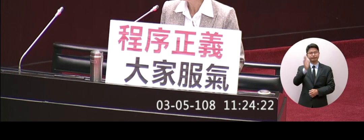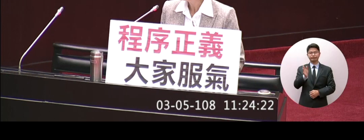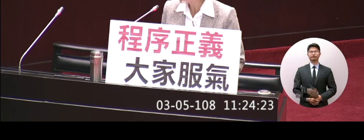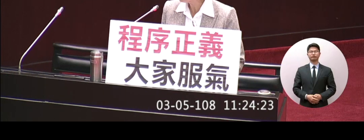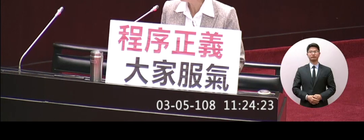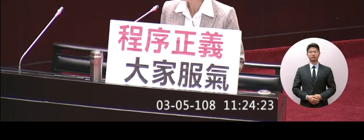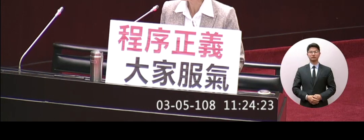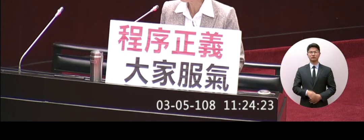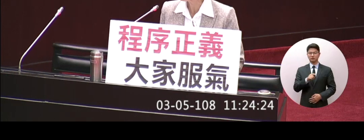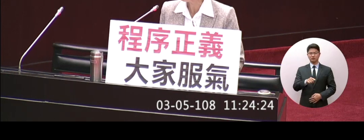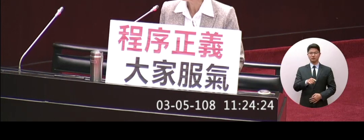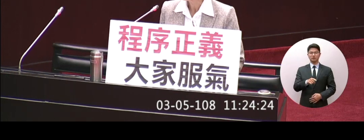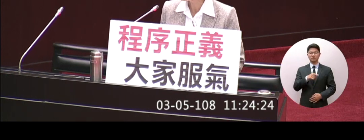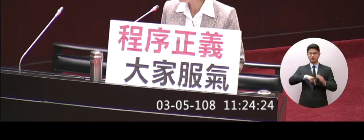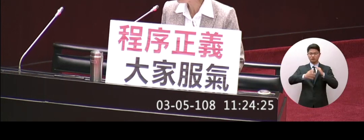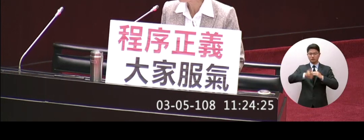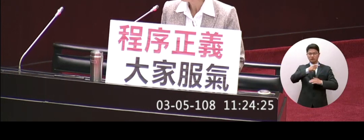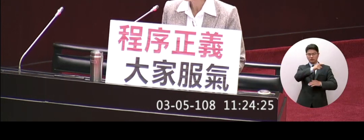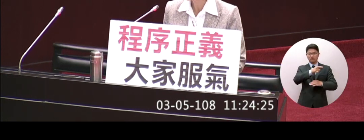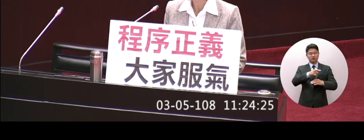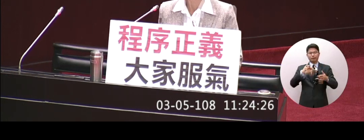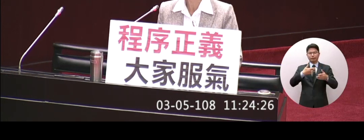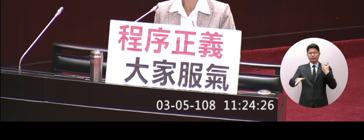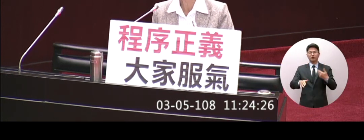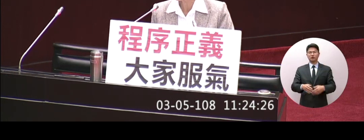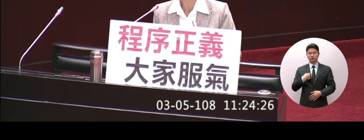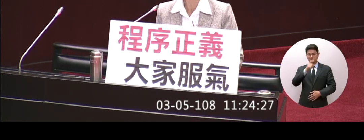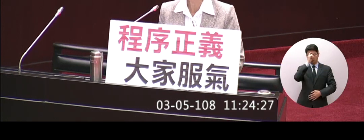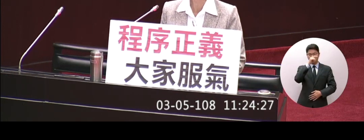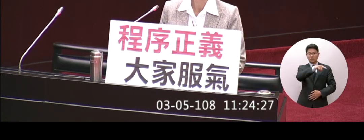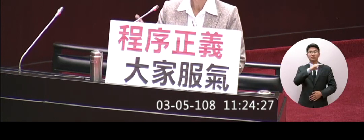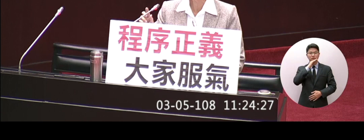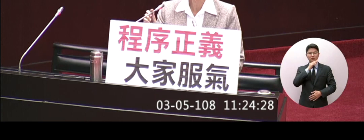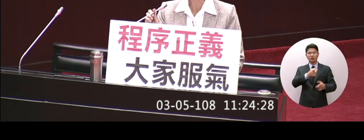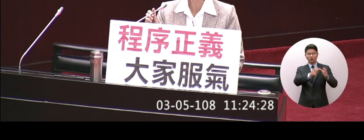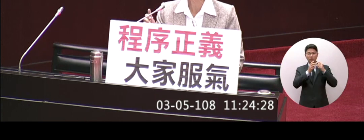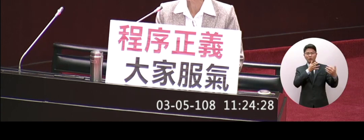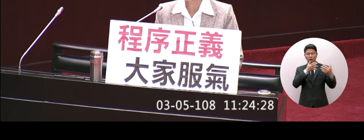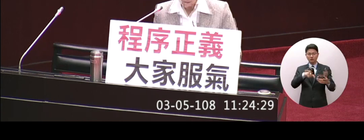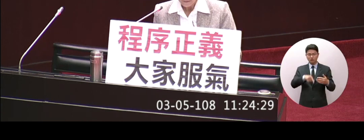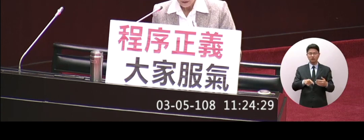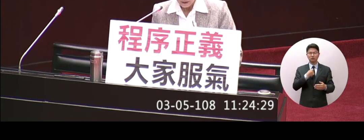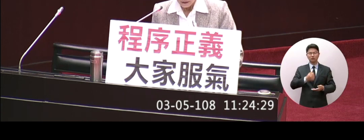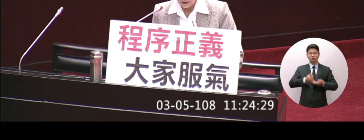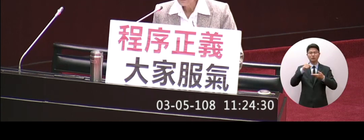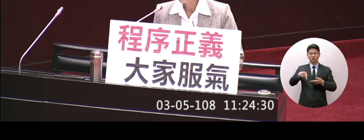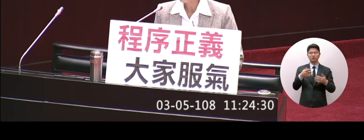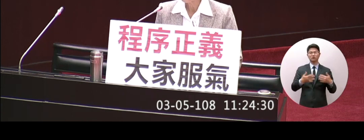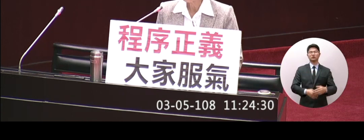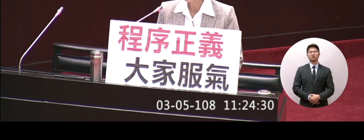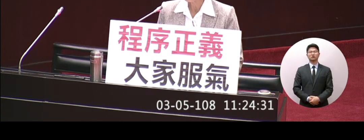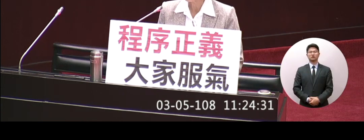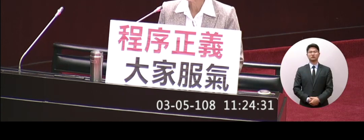行为不符合一个院长的高度。我希望院长在给我答询的时候能够注意到这点。来，